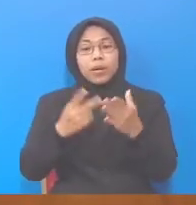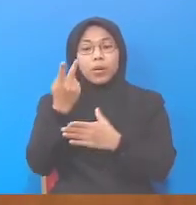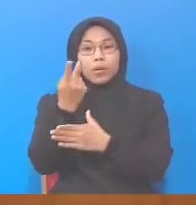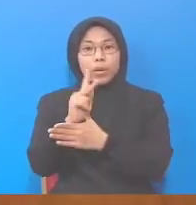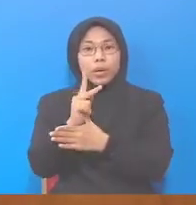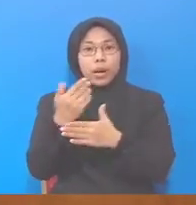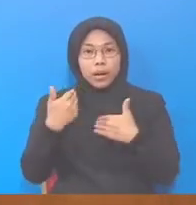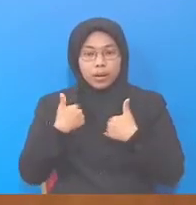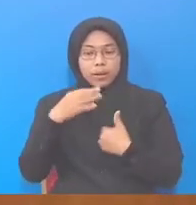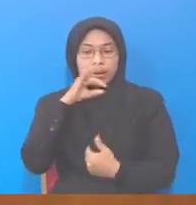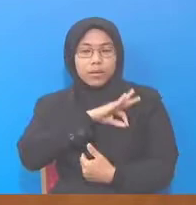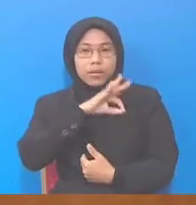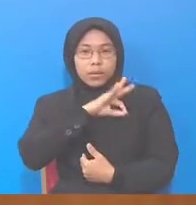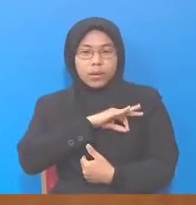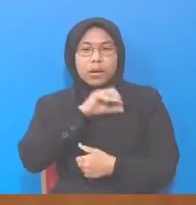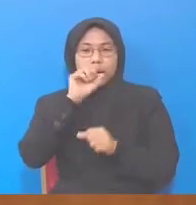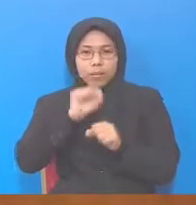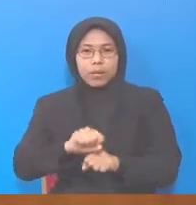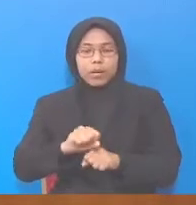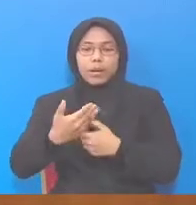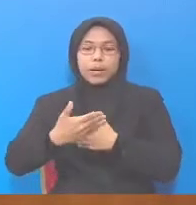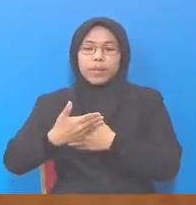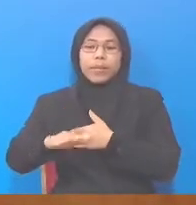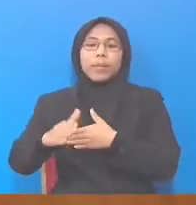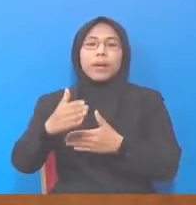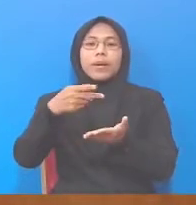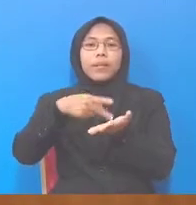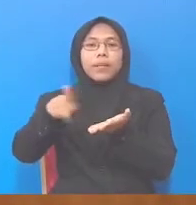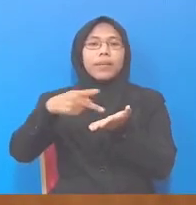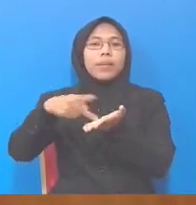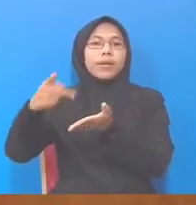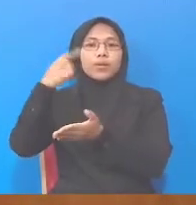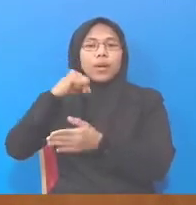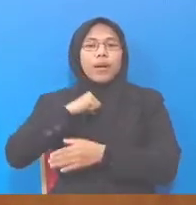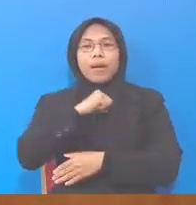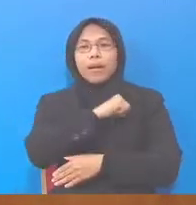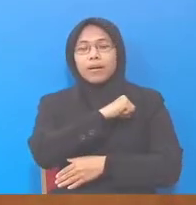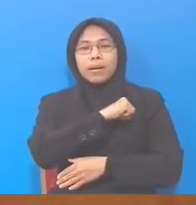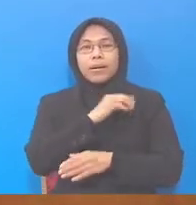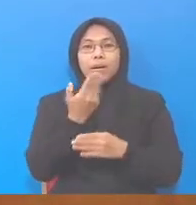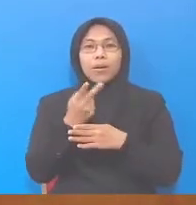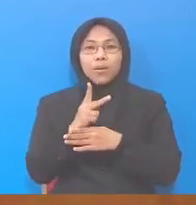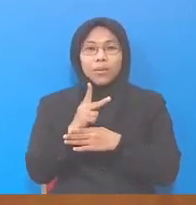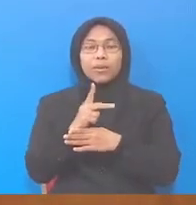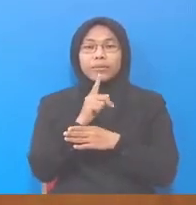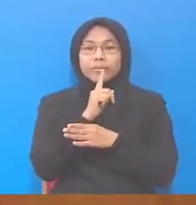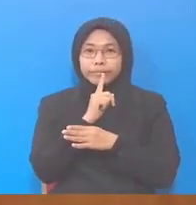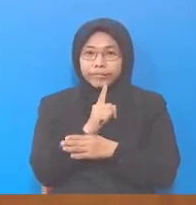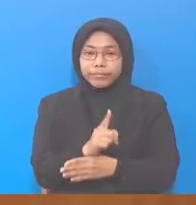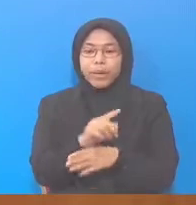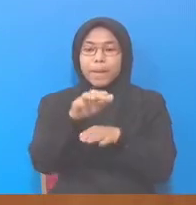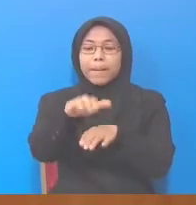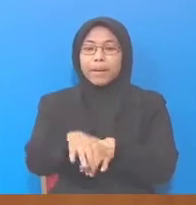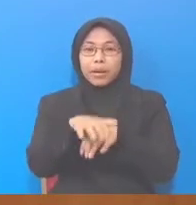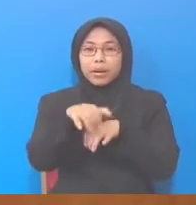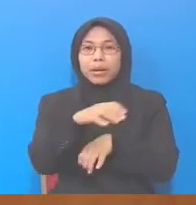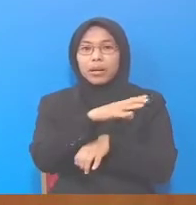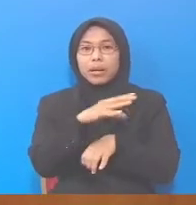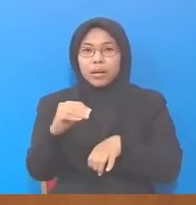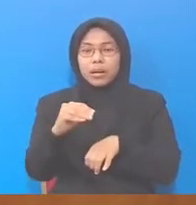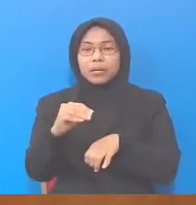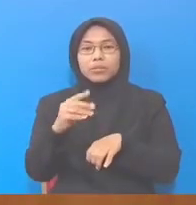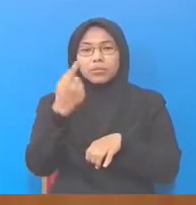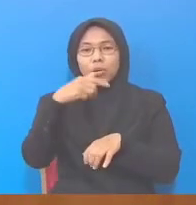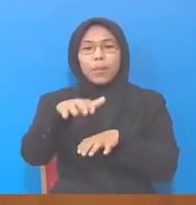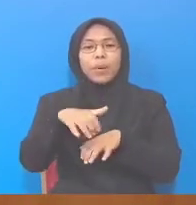Koperasi ini mendapat keuntungan ia boleh diberi balik kepada ahli-ahli koperasi yang merupakan penanam dan juga